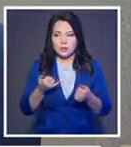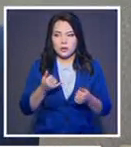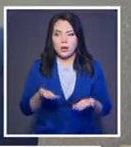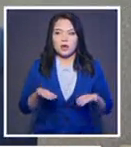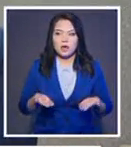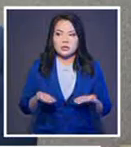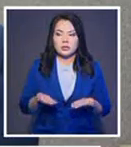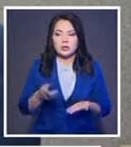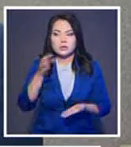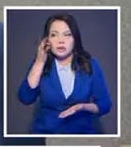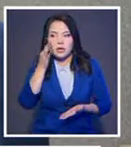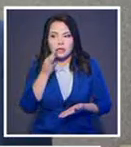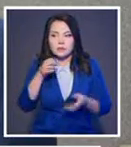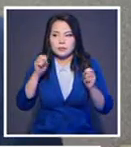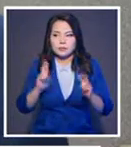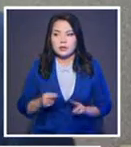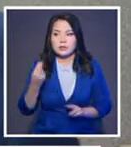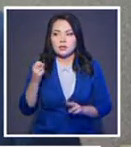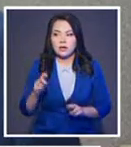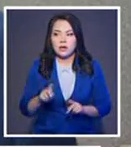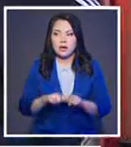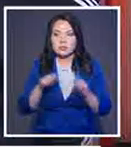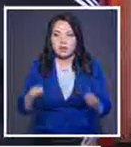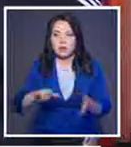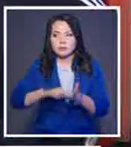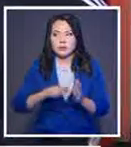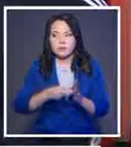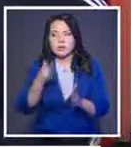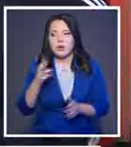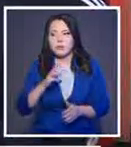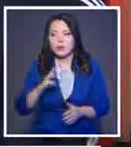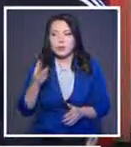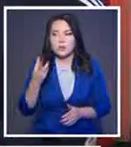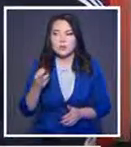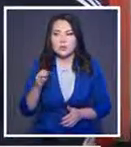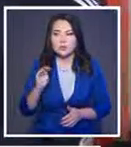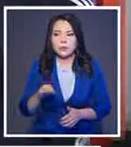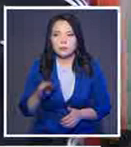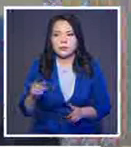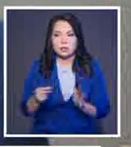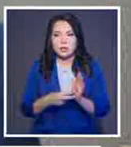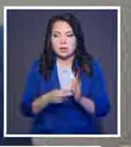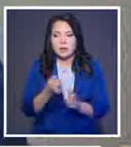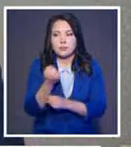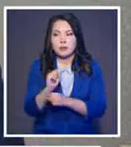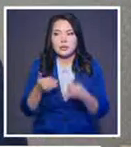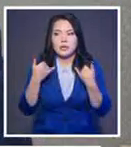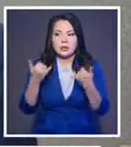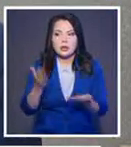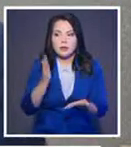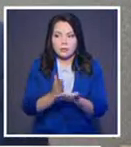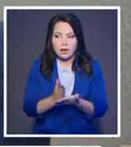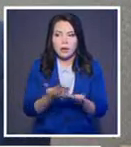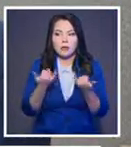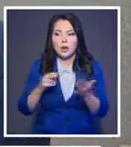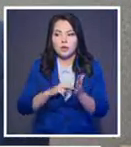кондитерлік цех ашу жобасы 2 миллион 300 мың теңгенің жеңімпаз атанды. Бүгін таңда